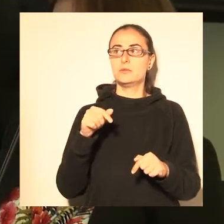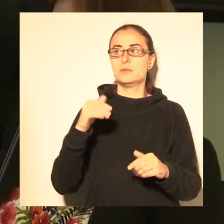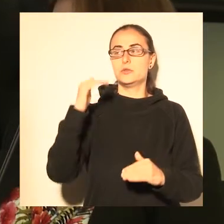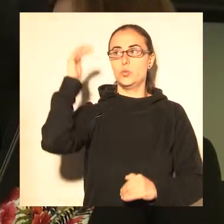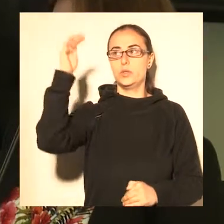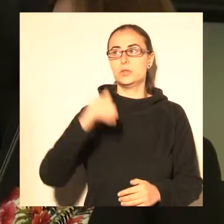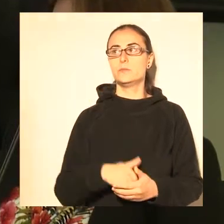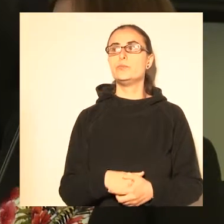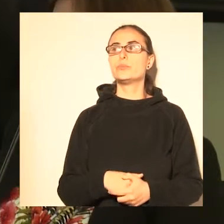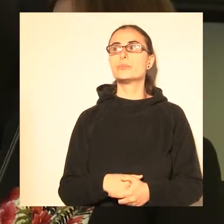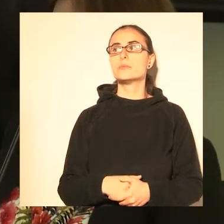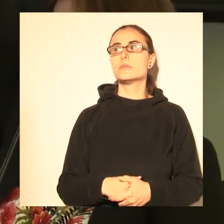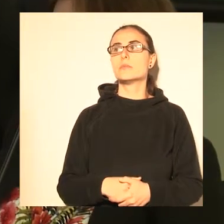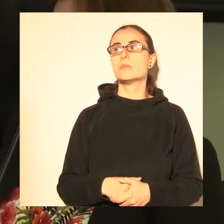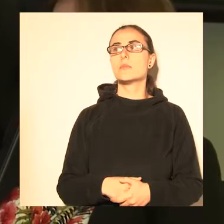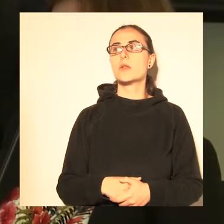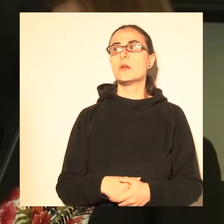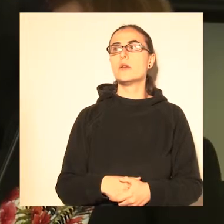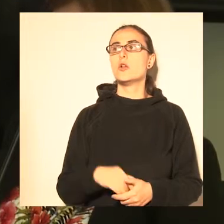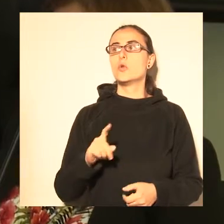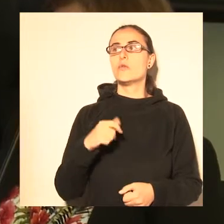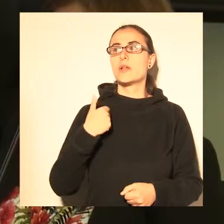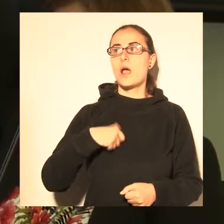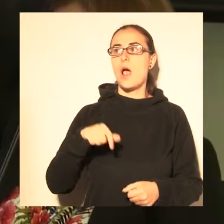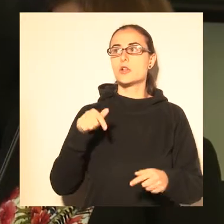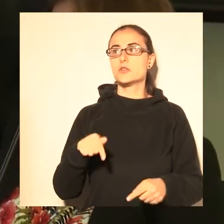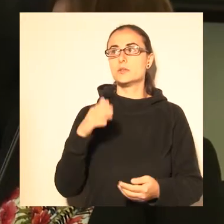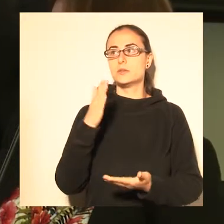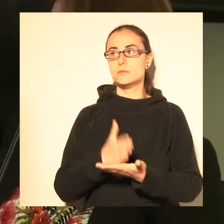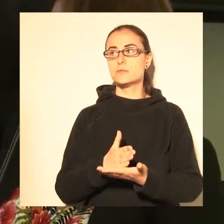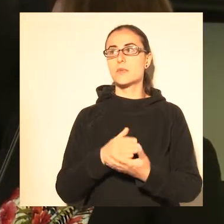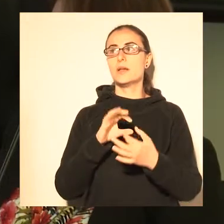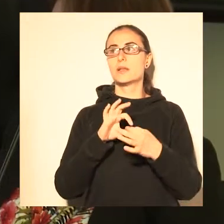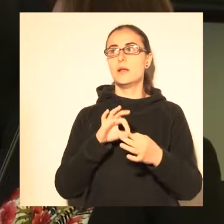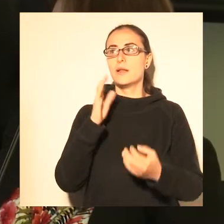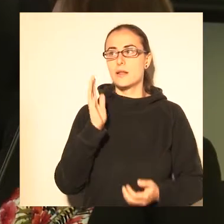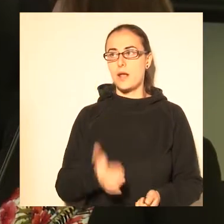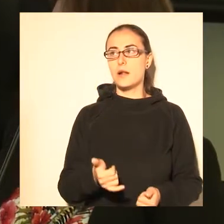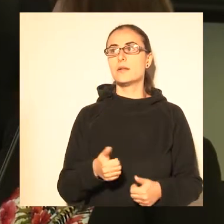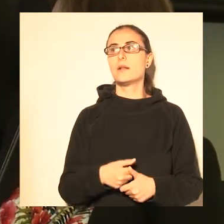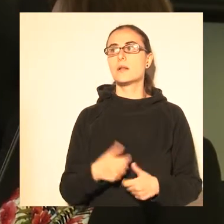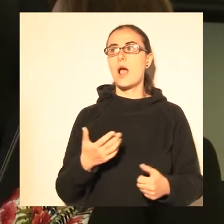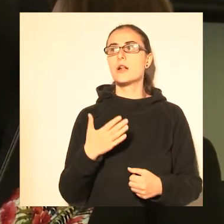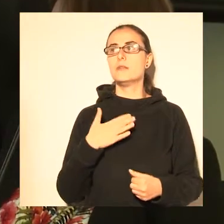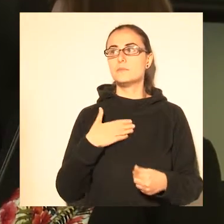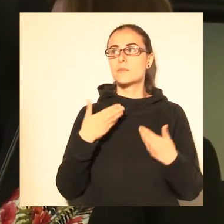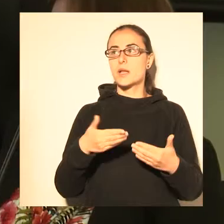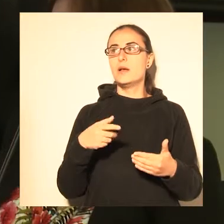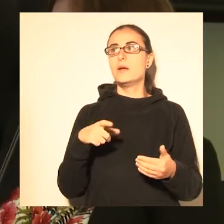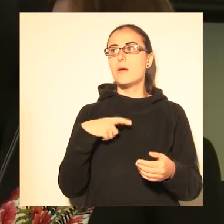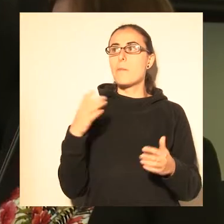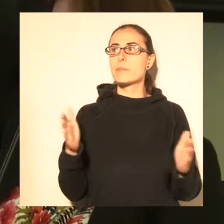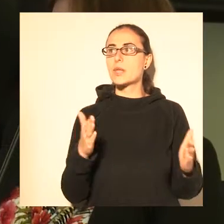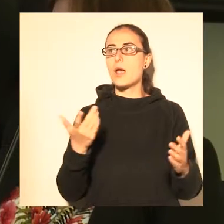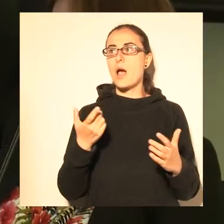vârsta adultă nu vreau să fiu răutăcios este o realitate cu care mă confrunt zi de zi